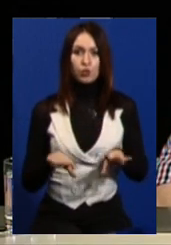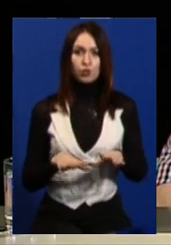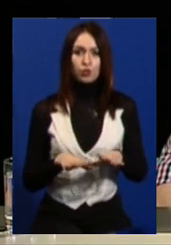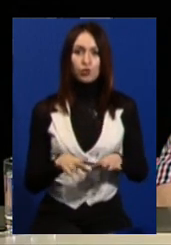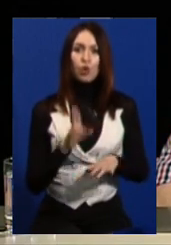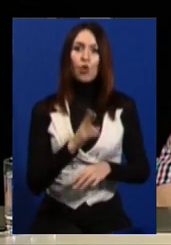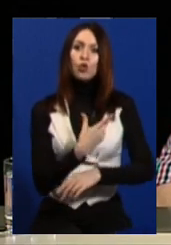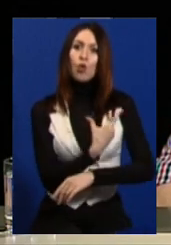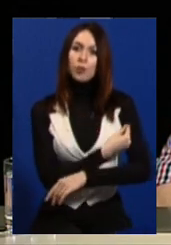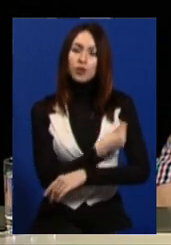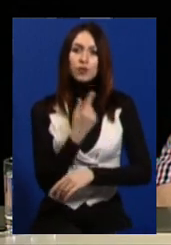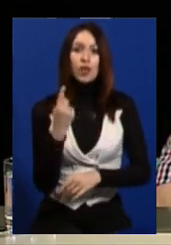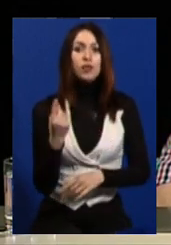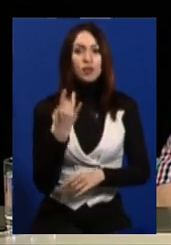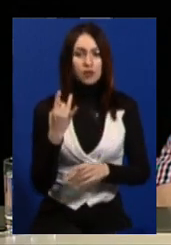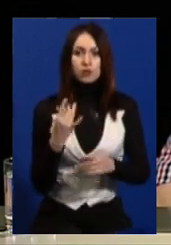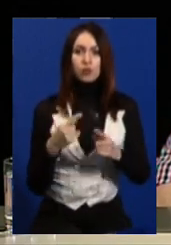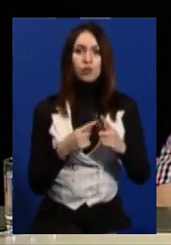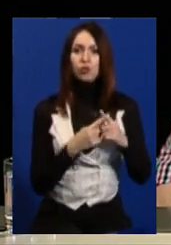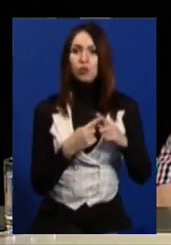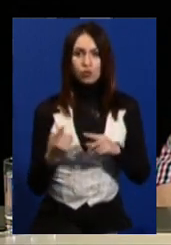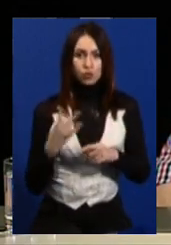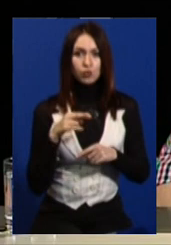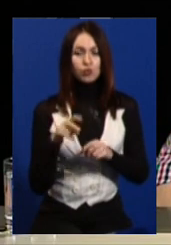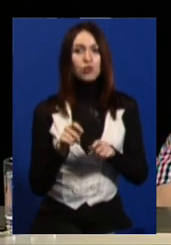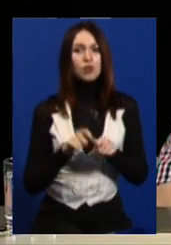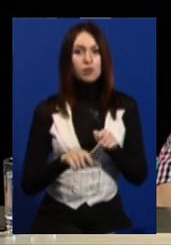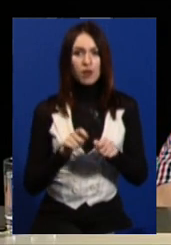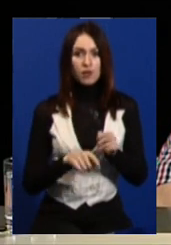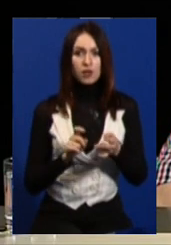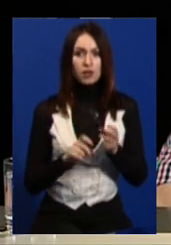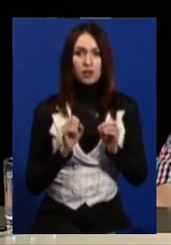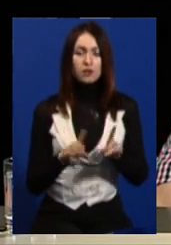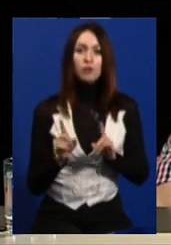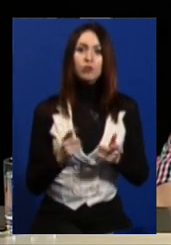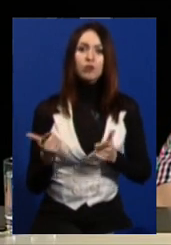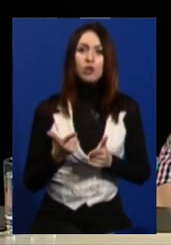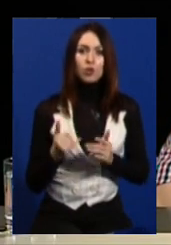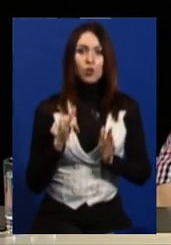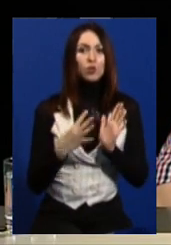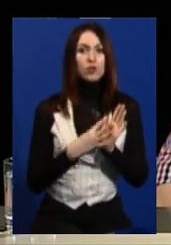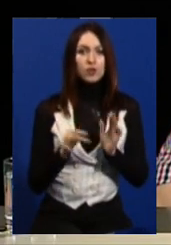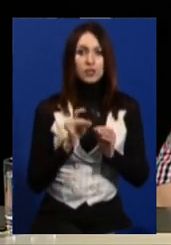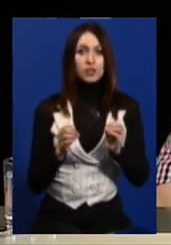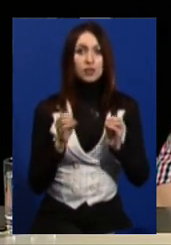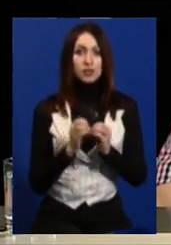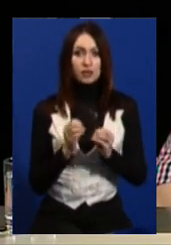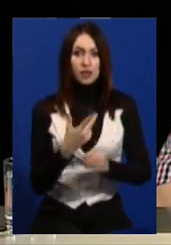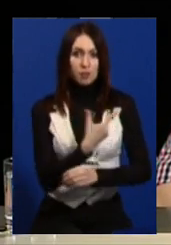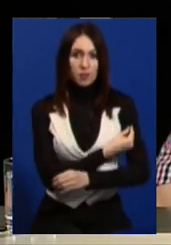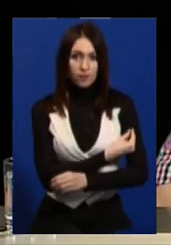кто привит однократно, однозначно надо проверять. Потому что где-то у 9 из 10 привитых однократно